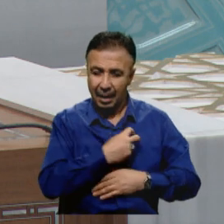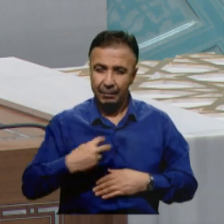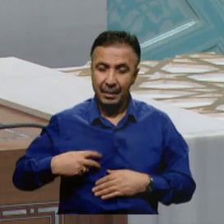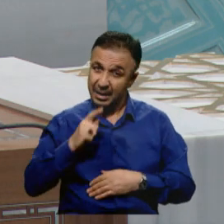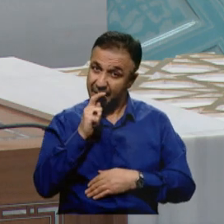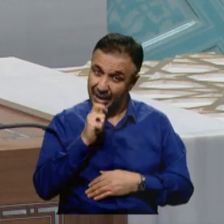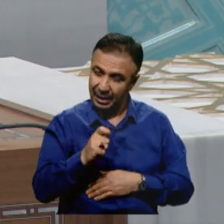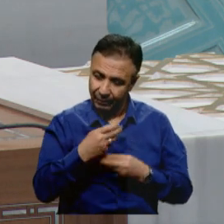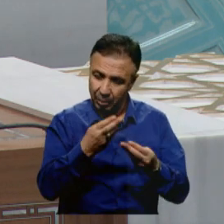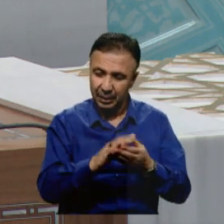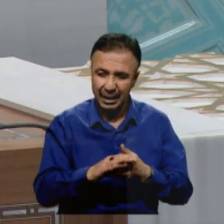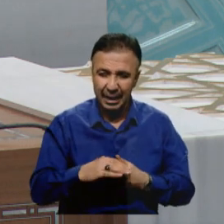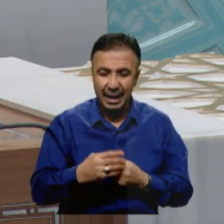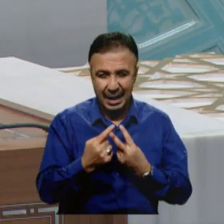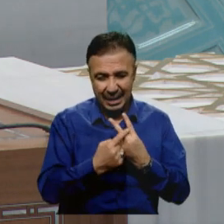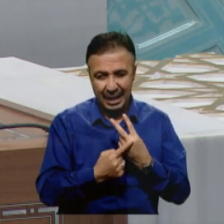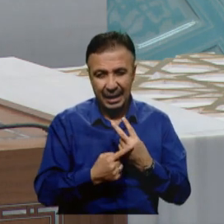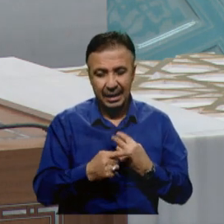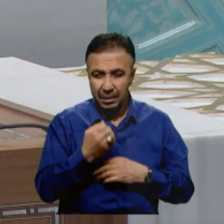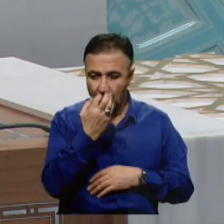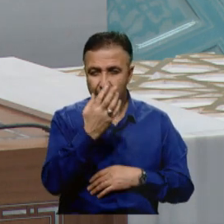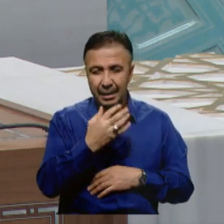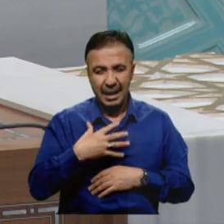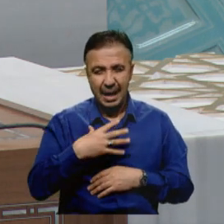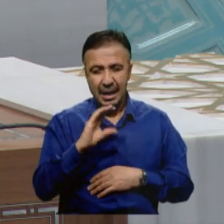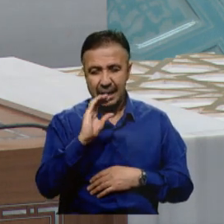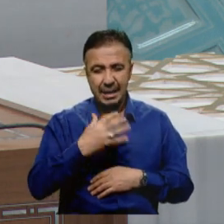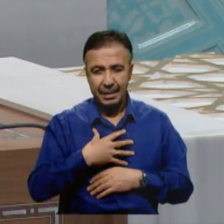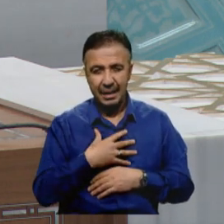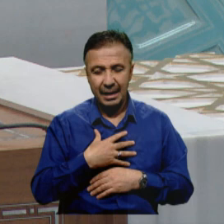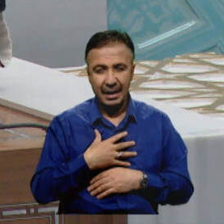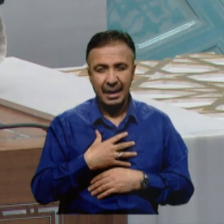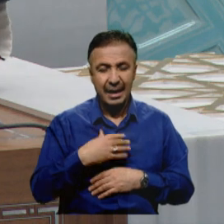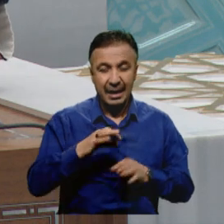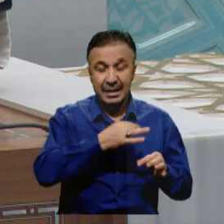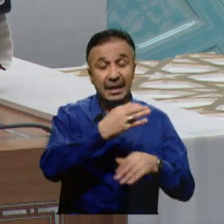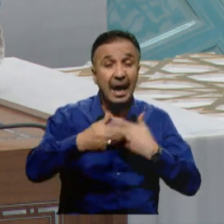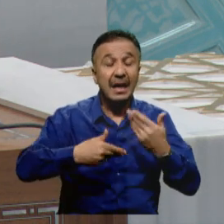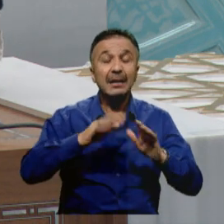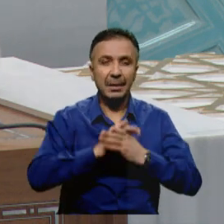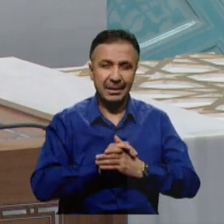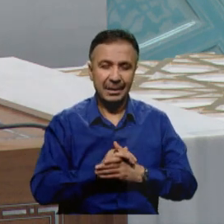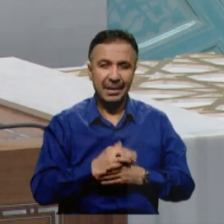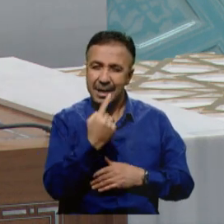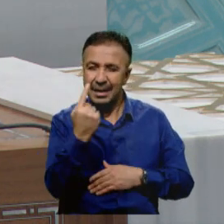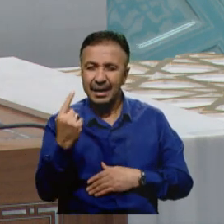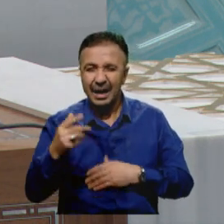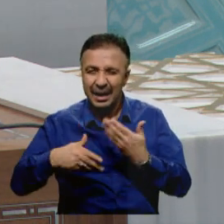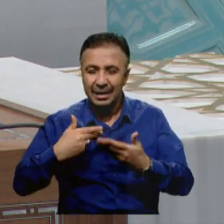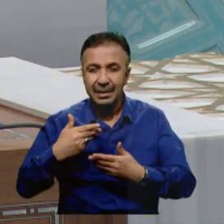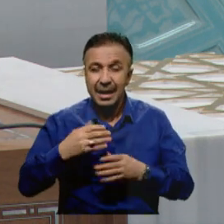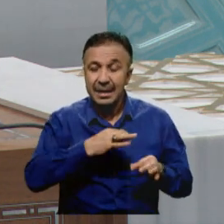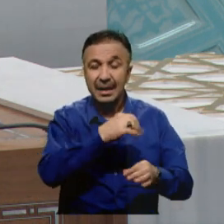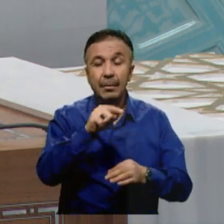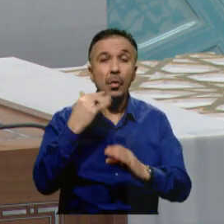Yeğenin Muhammed dini insanlara anlatmasın, bireysel planda yaşasın ama insanlara bu mesajları anlatmasın.